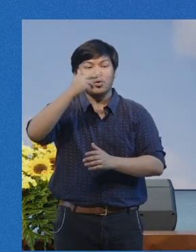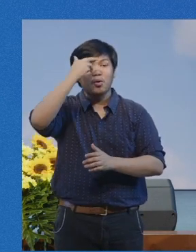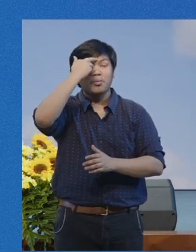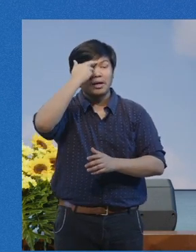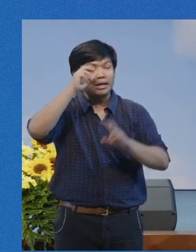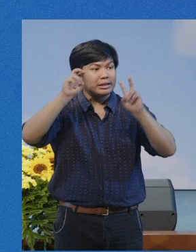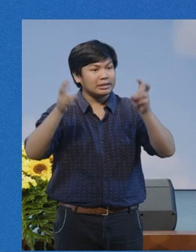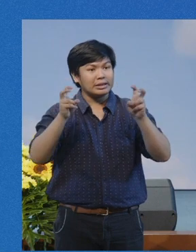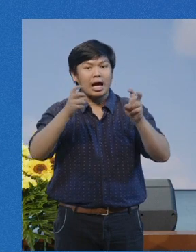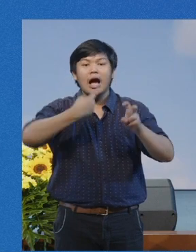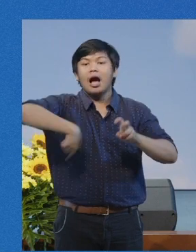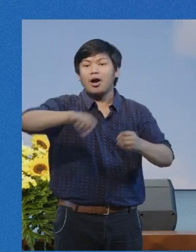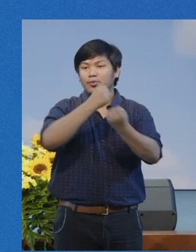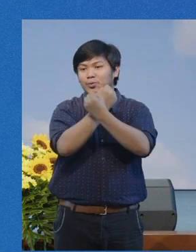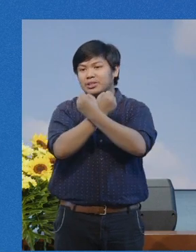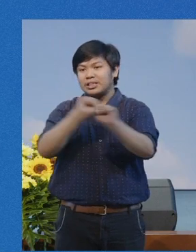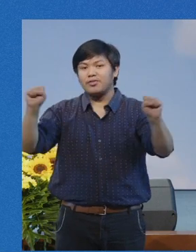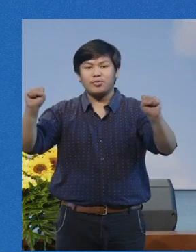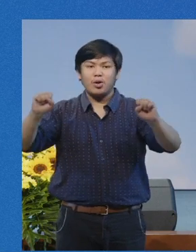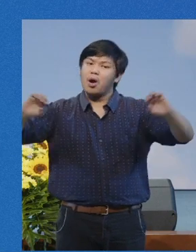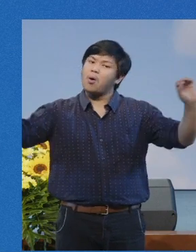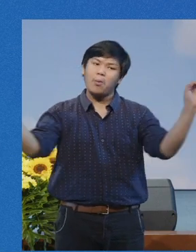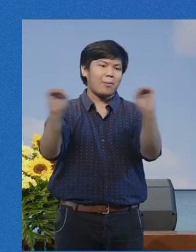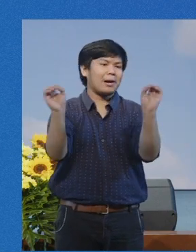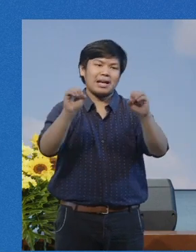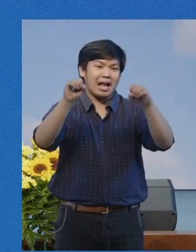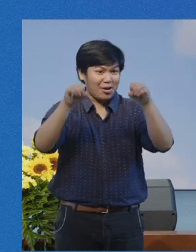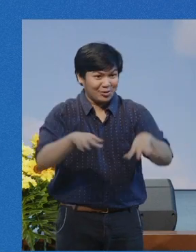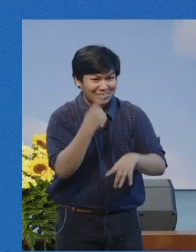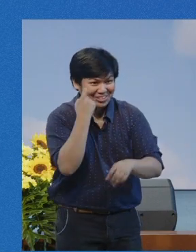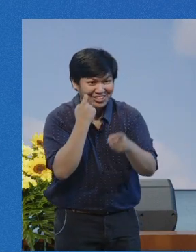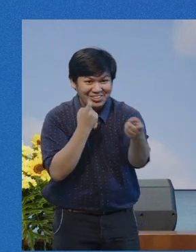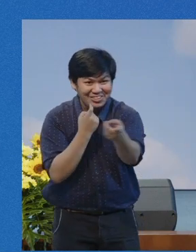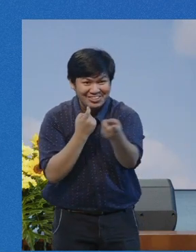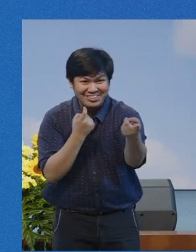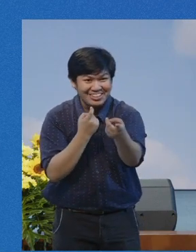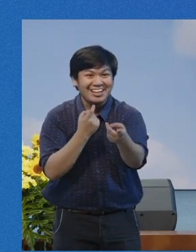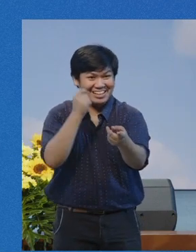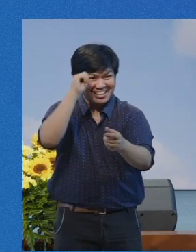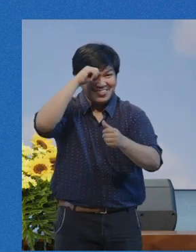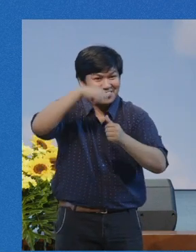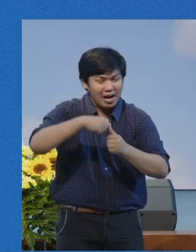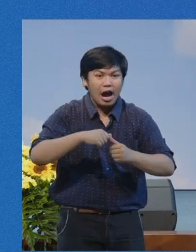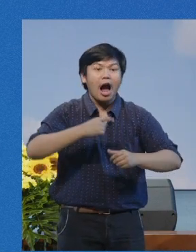ating kaligtasan na wala nang makakapagtanggal sa atin. Walang